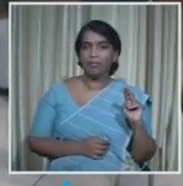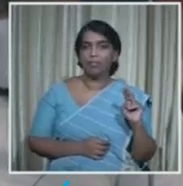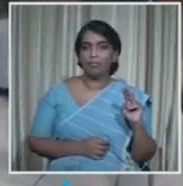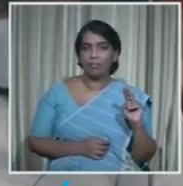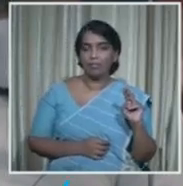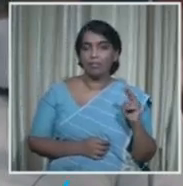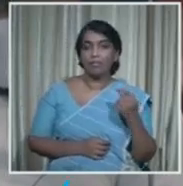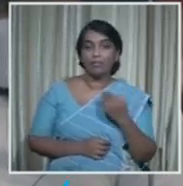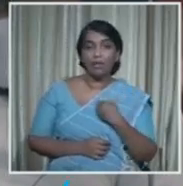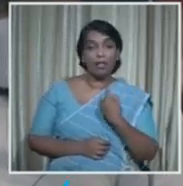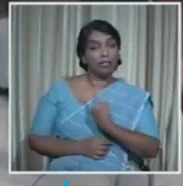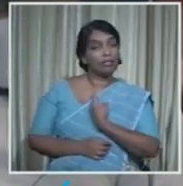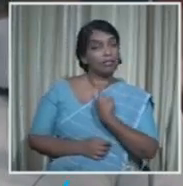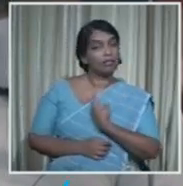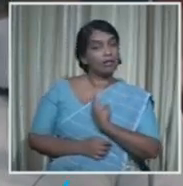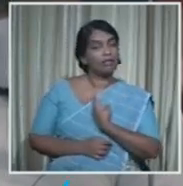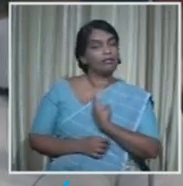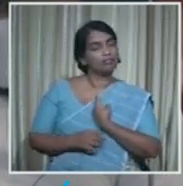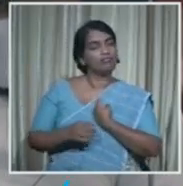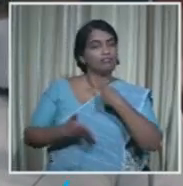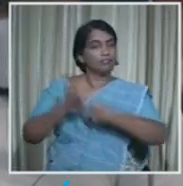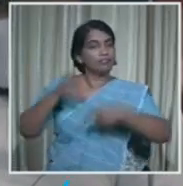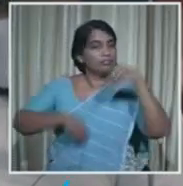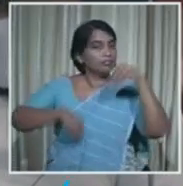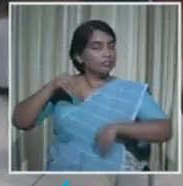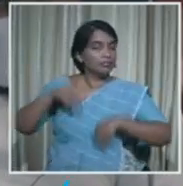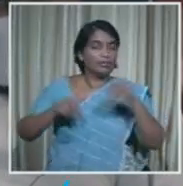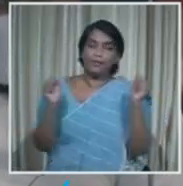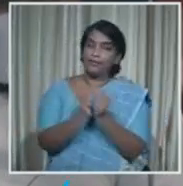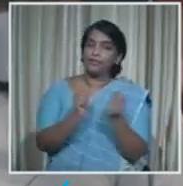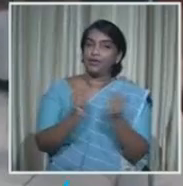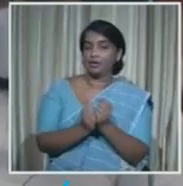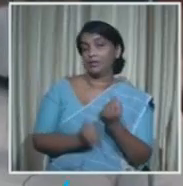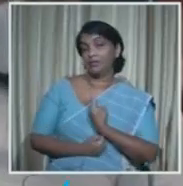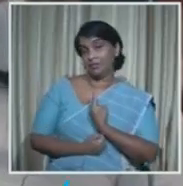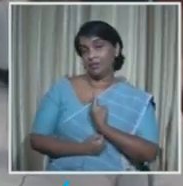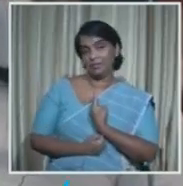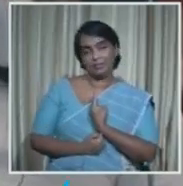මට තනි සටනක් දෙන්න උනේ මහා මැතිවරණවලදී